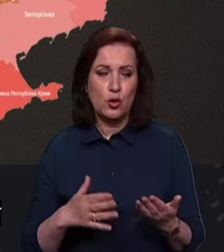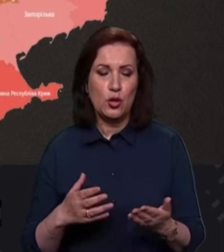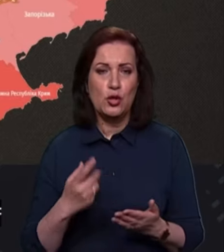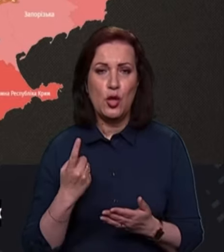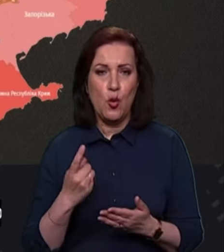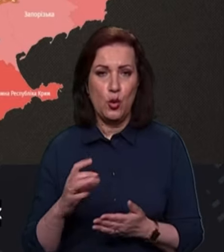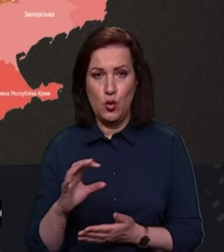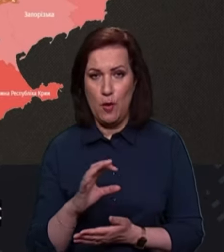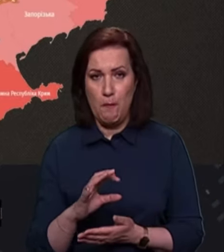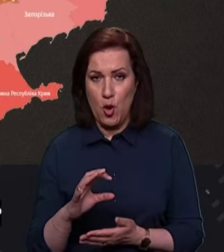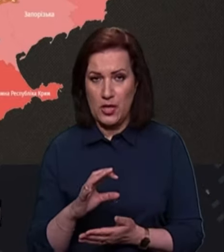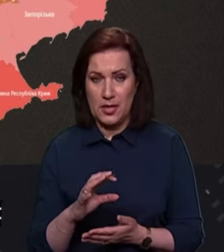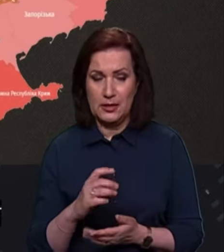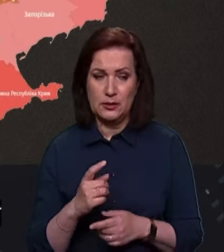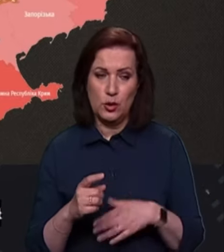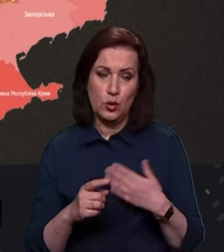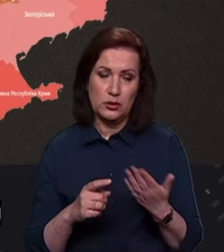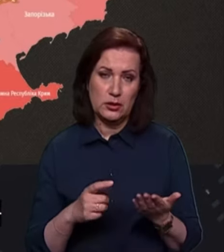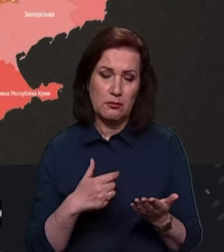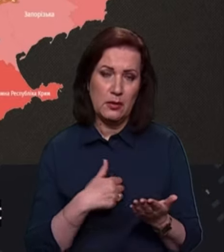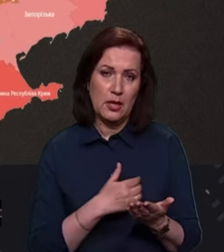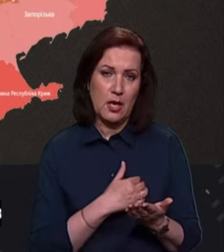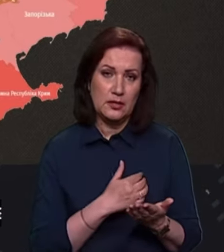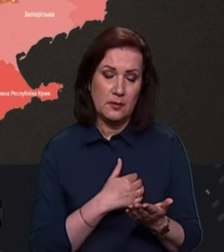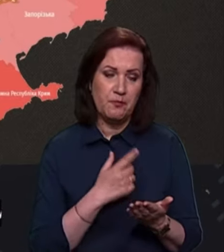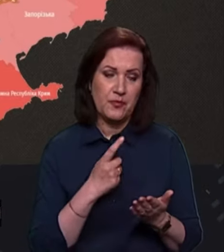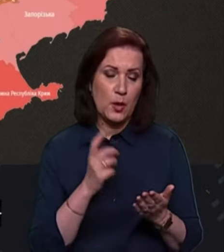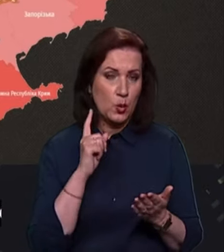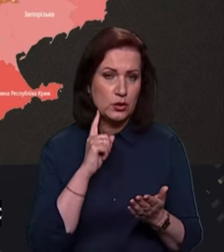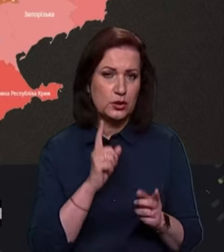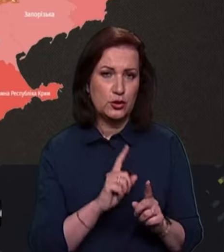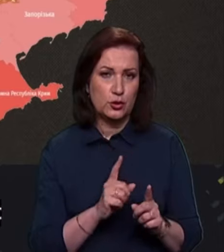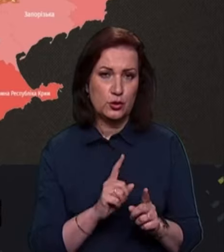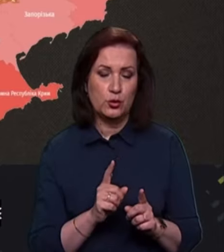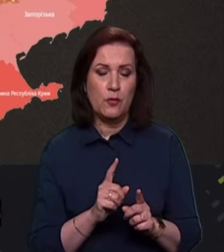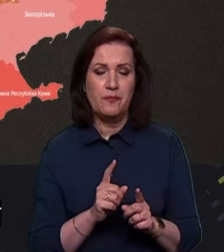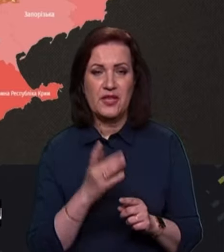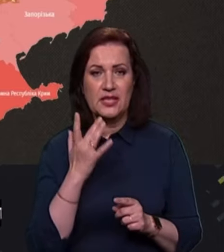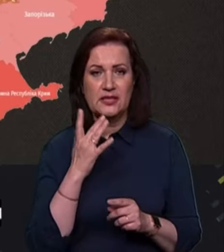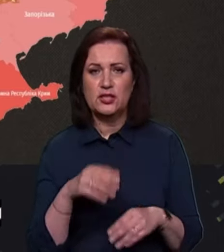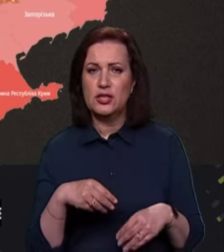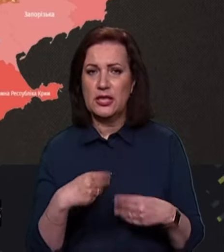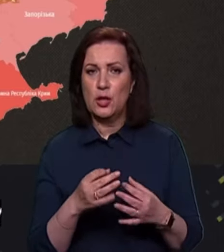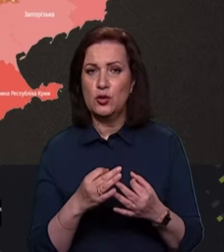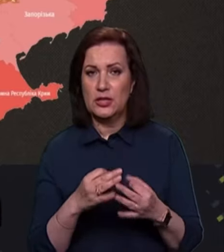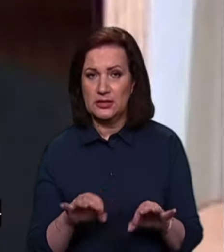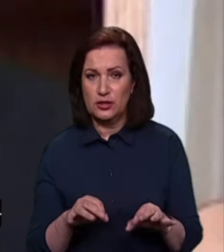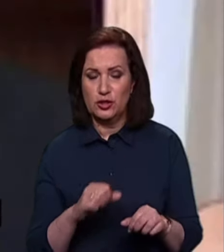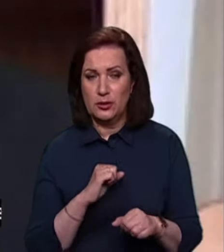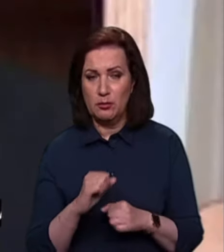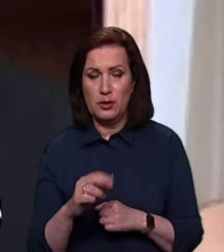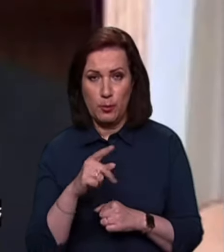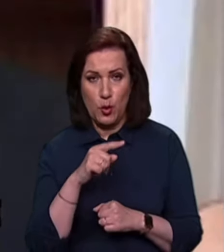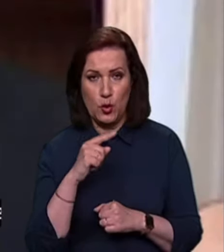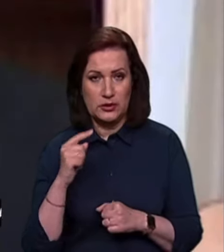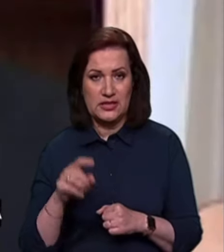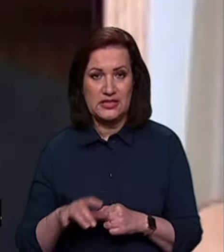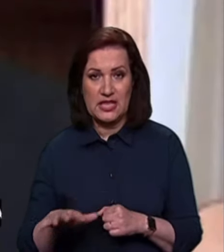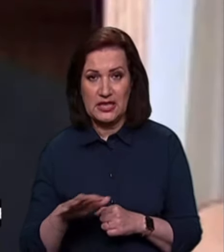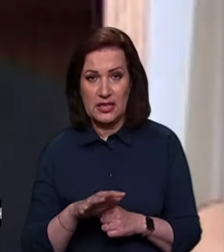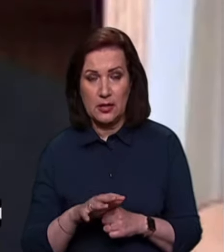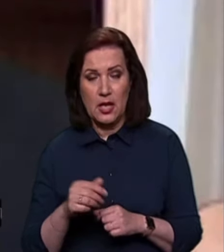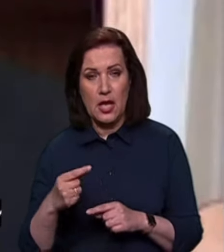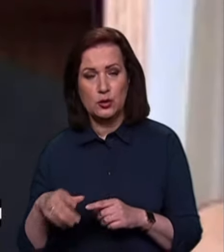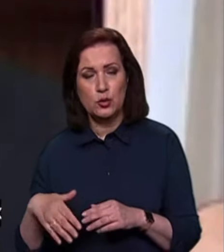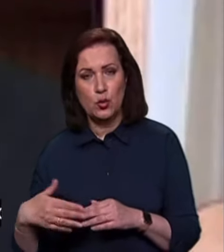одной монеты. С одной стороны, мы хотим услышать, что США дают разрешение бить по российской территории,